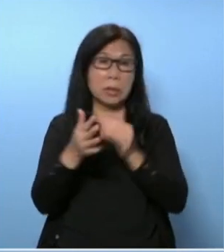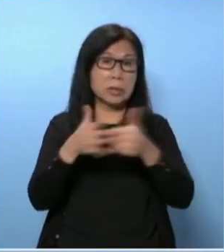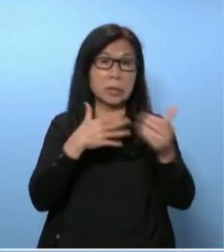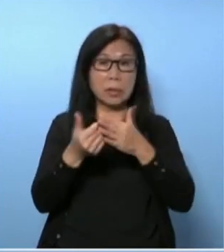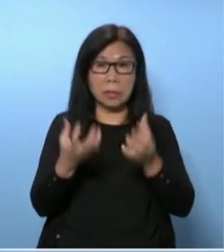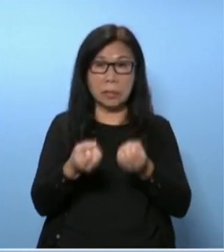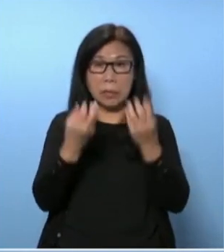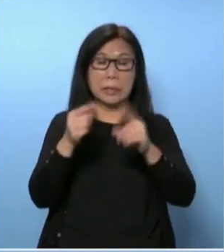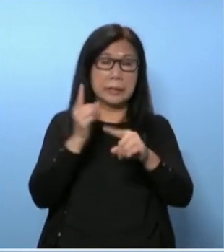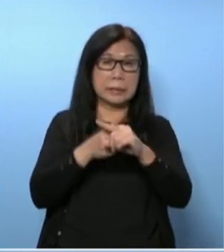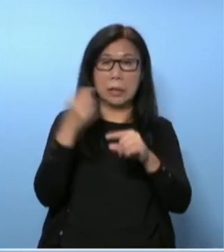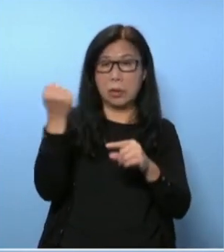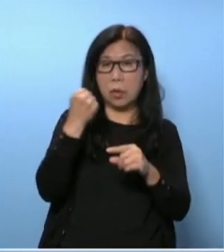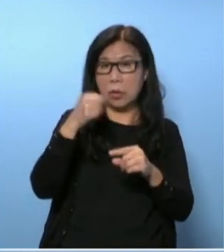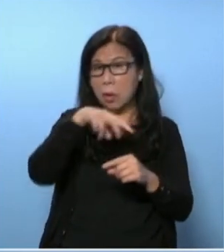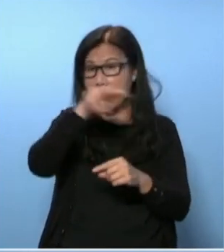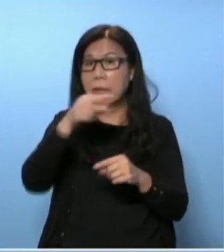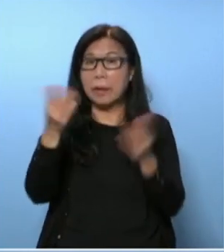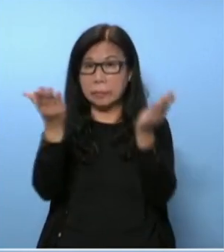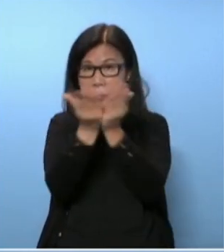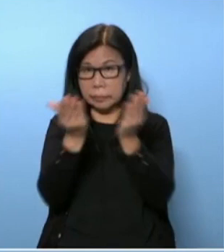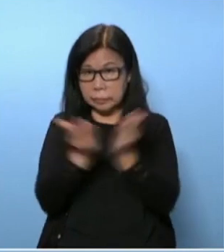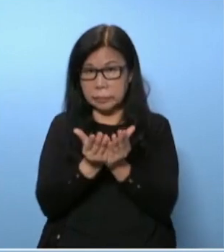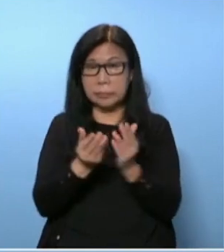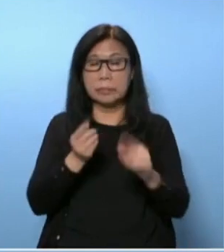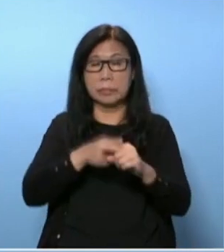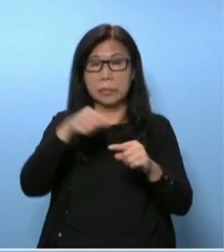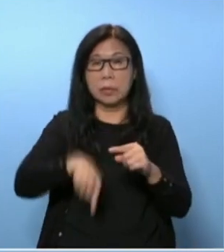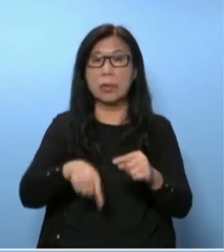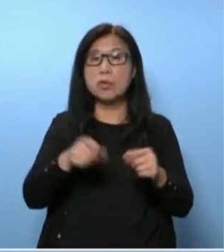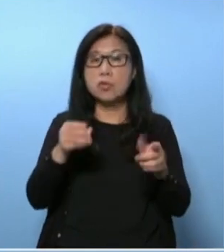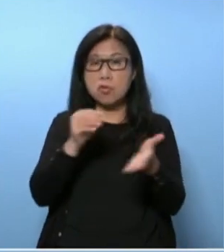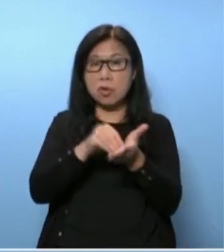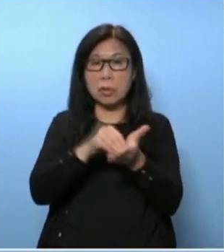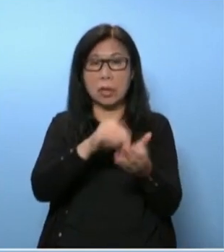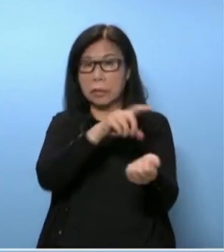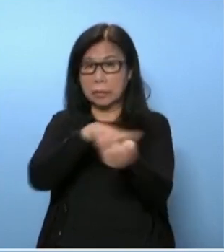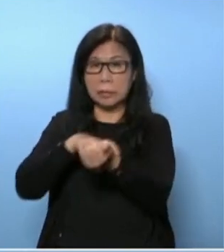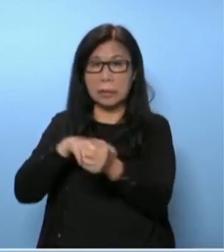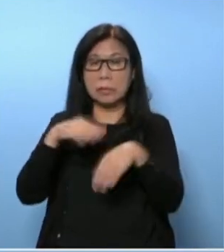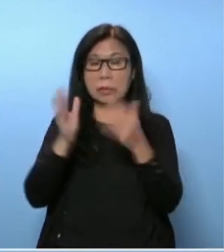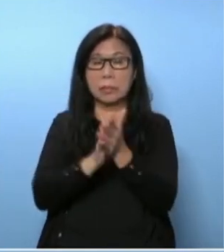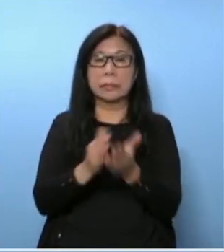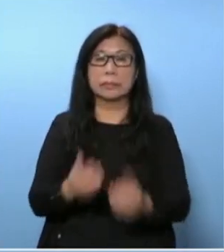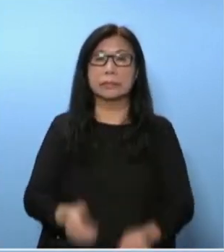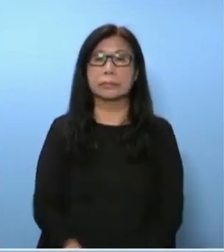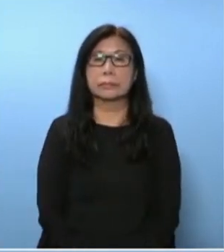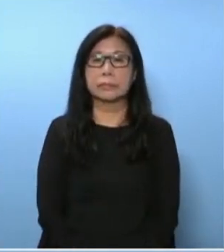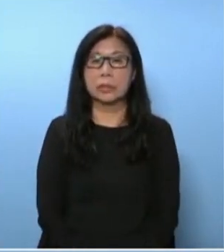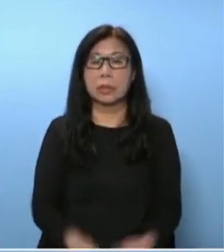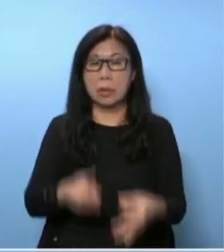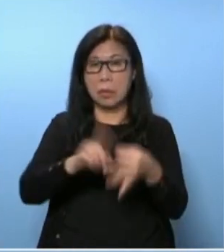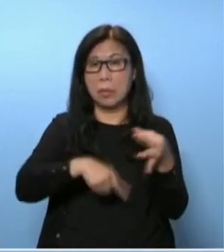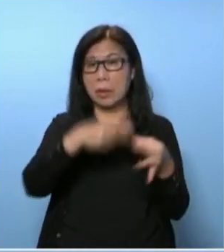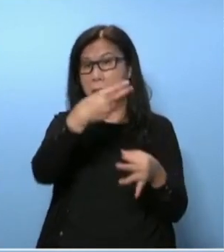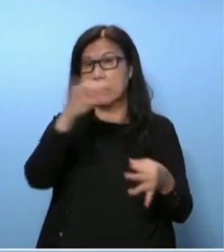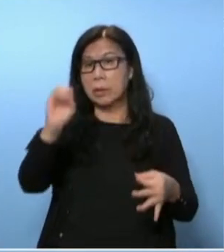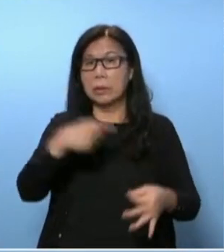況呢都會全力調查，有證據呢就會是作出這個拘捕甚或檢控的。多謝主席。 何俊賢